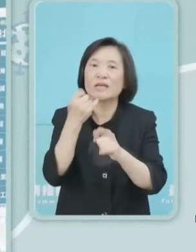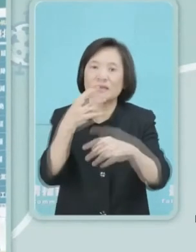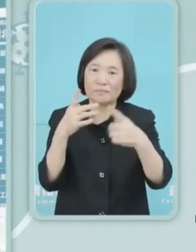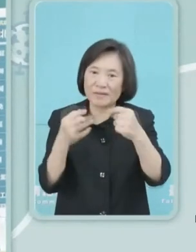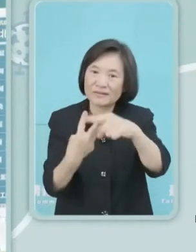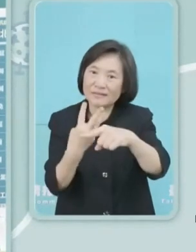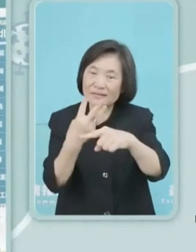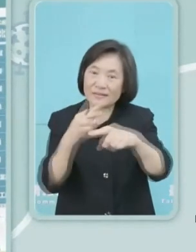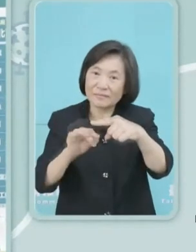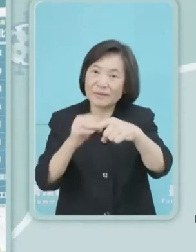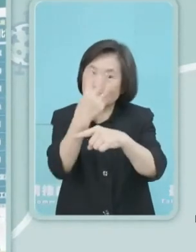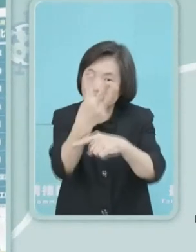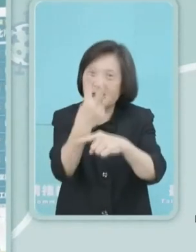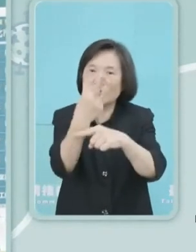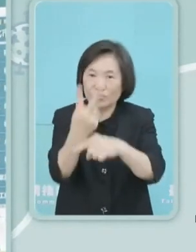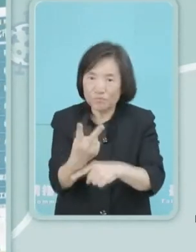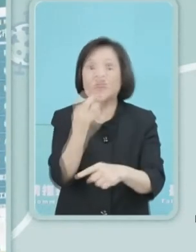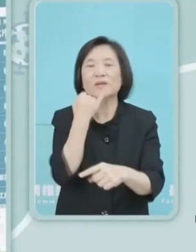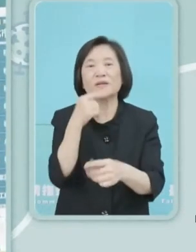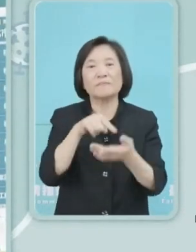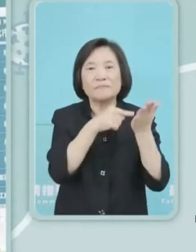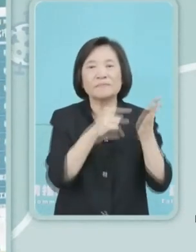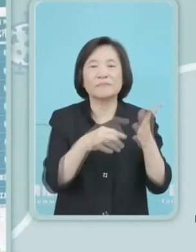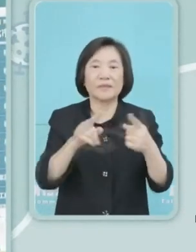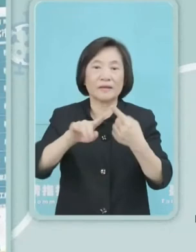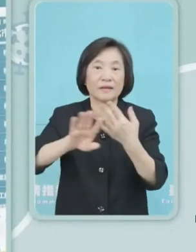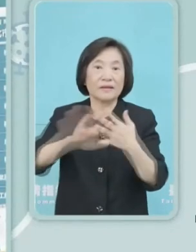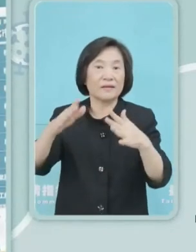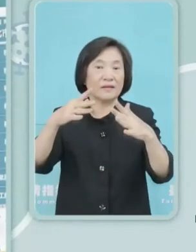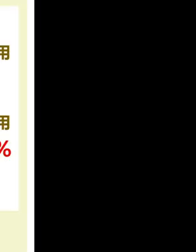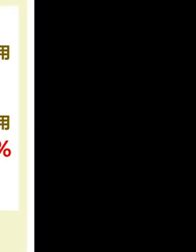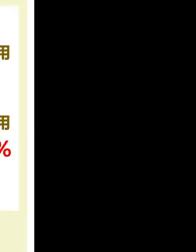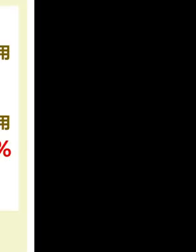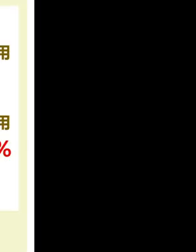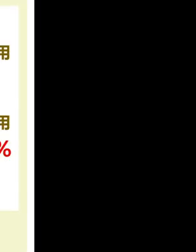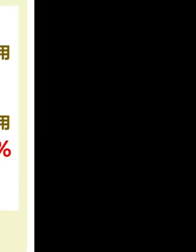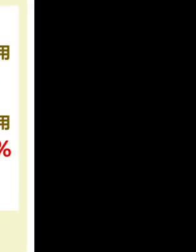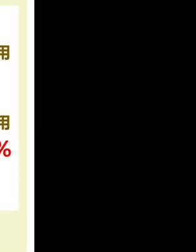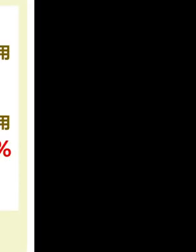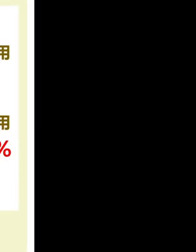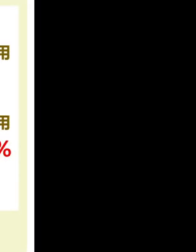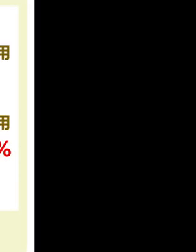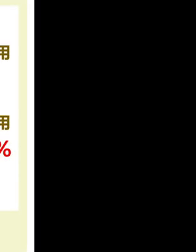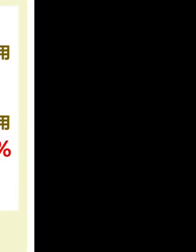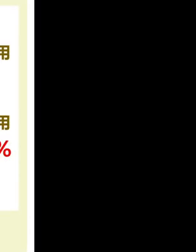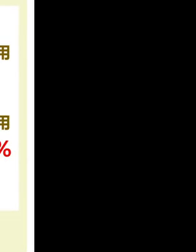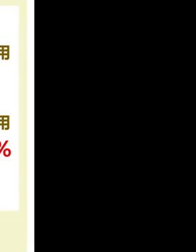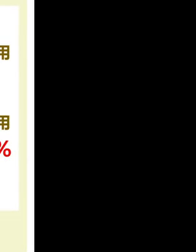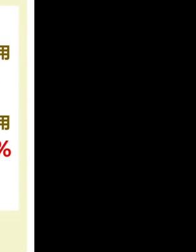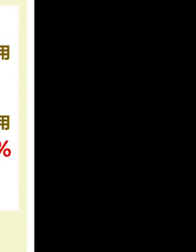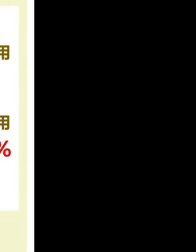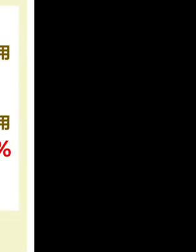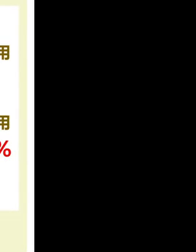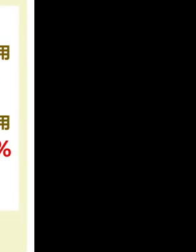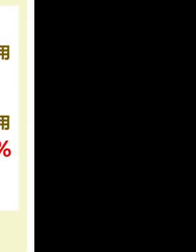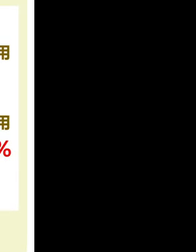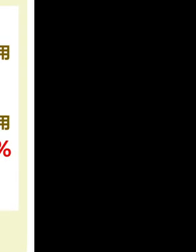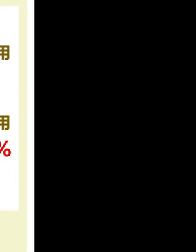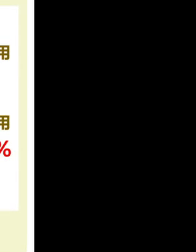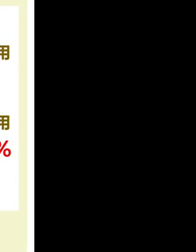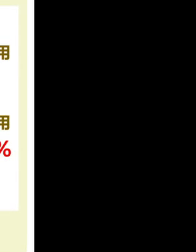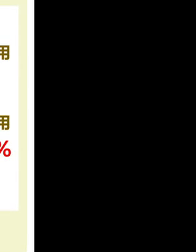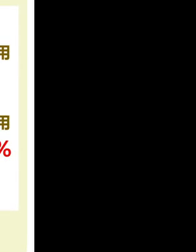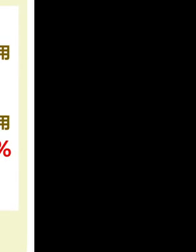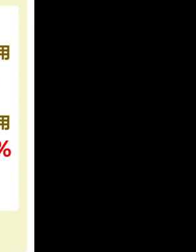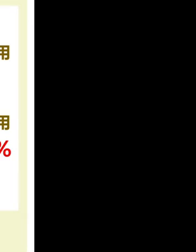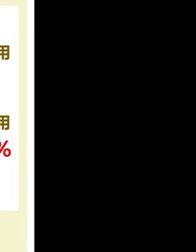这一次变动比较大的部分是在减租，刚刚市长有提到了，在营业的部分跟公有承租，我们是